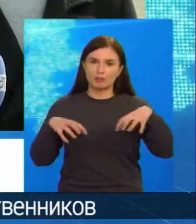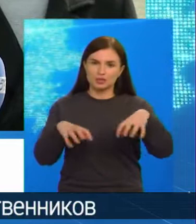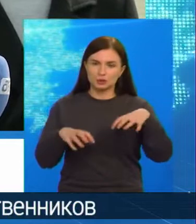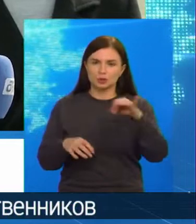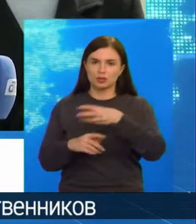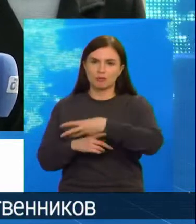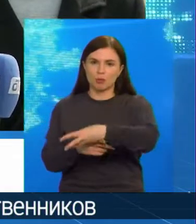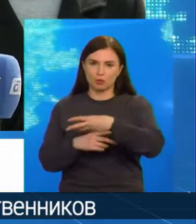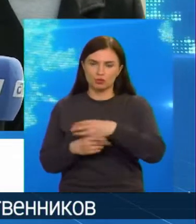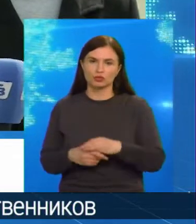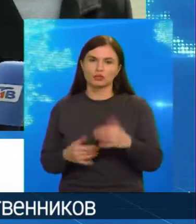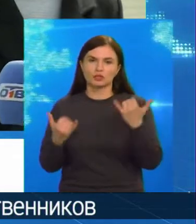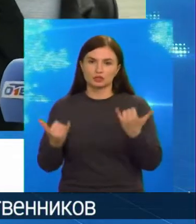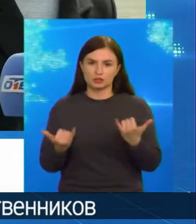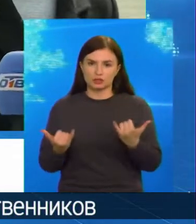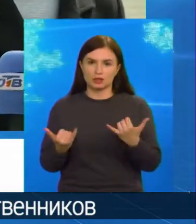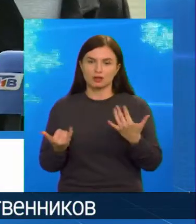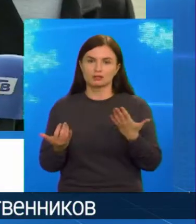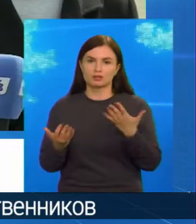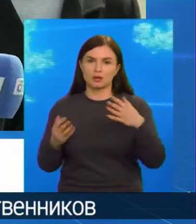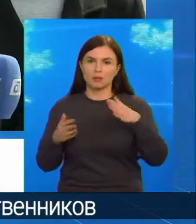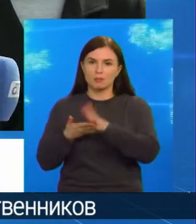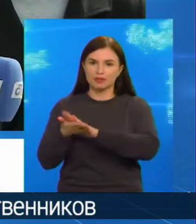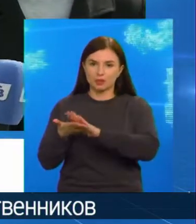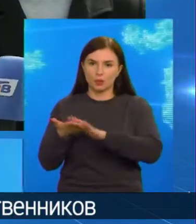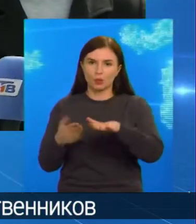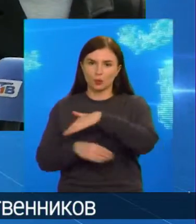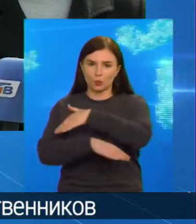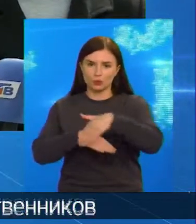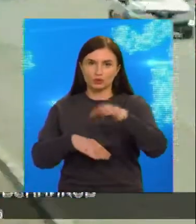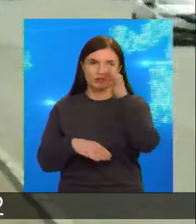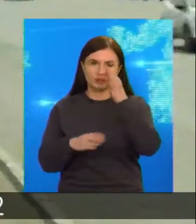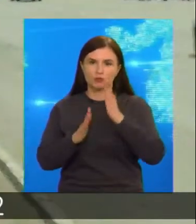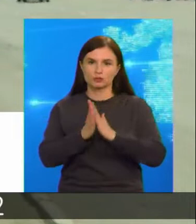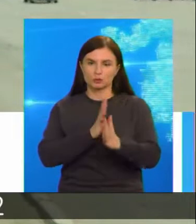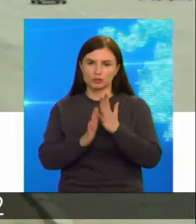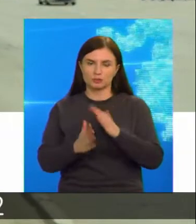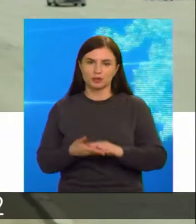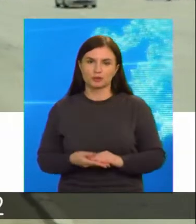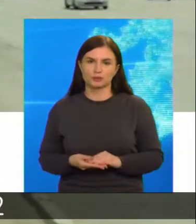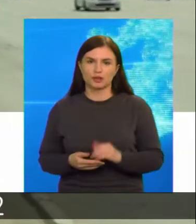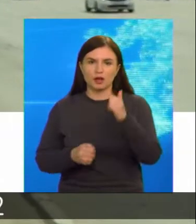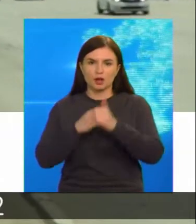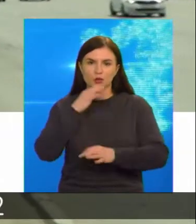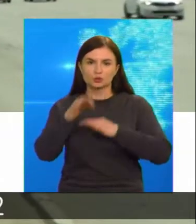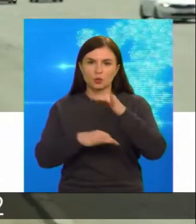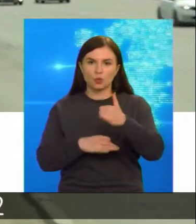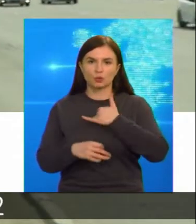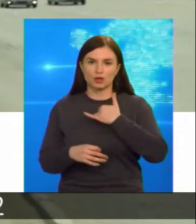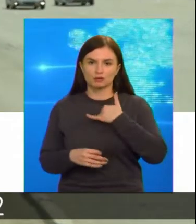пылесосы. Конкретно сейчас идет мытье улиц по Свердловскому проспекту. Ежесуточно у нас работает